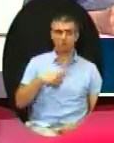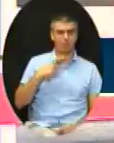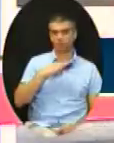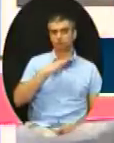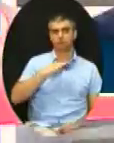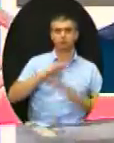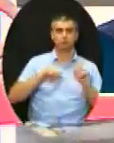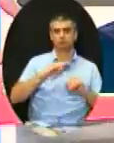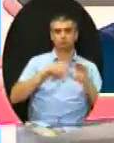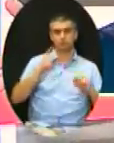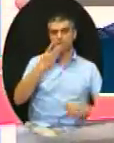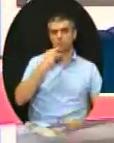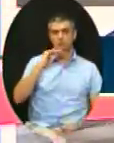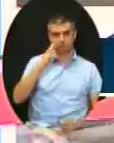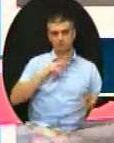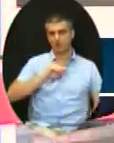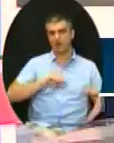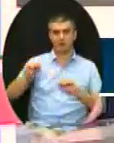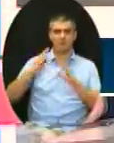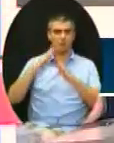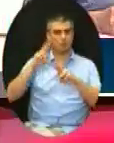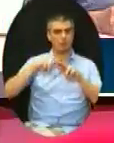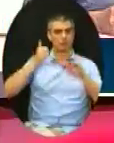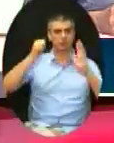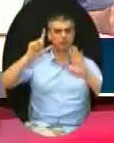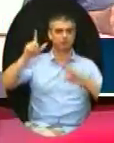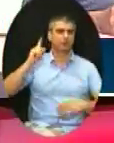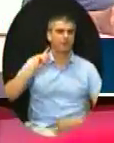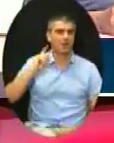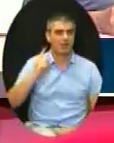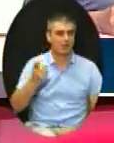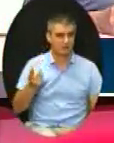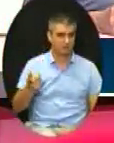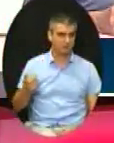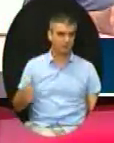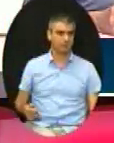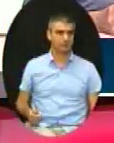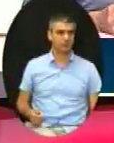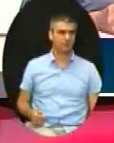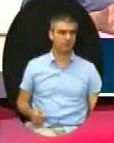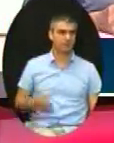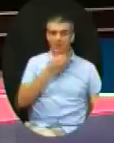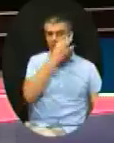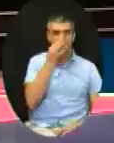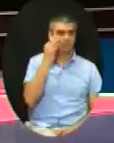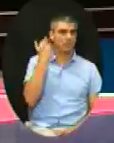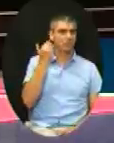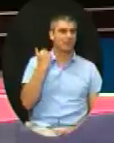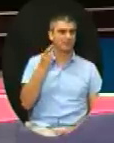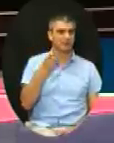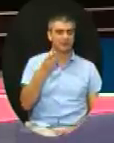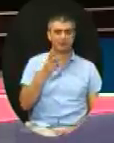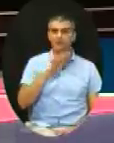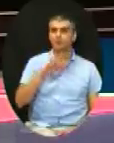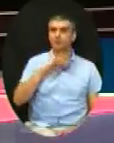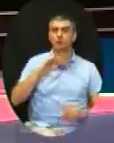בשטחי יהודה ושומרון, ובכל זאת הם עברו לגור שם אחרי 67. כלומר, לתאור שיר, יהודה ושומרון, באזור